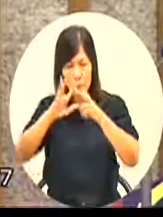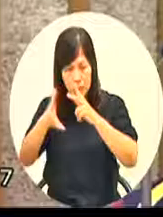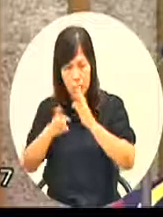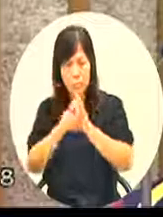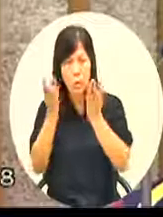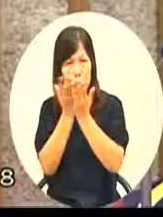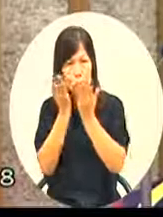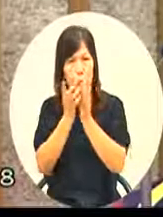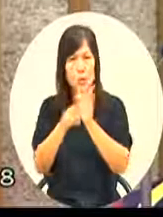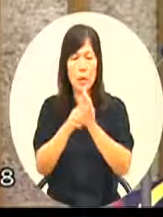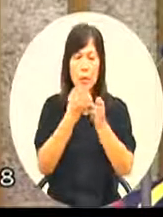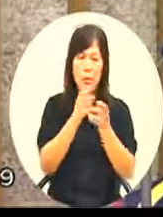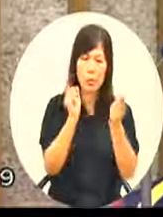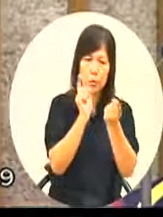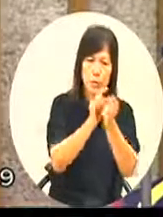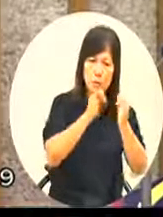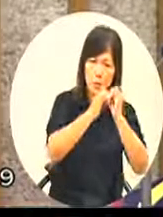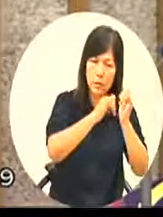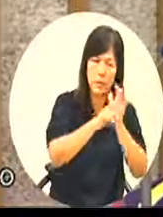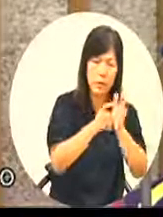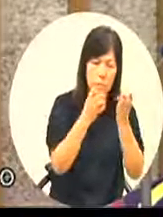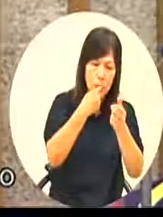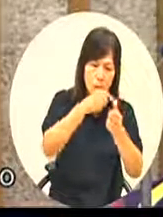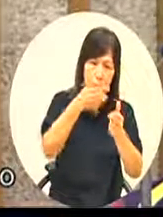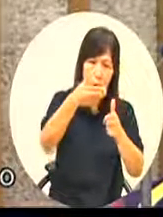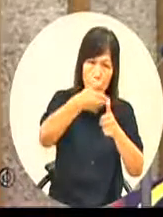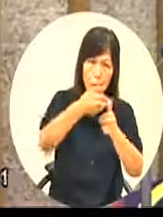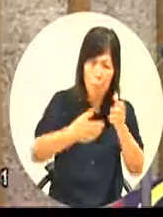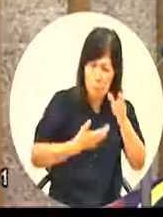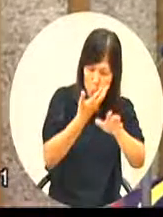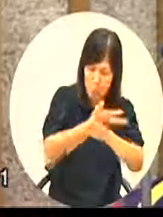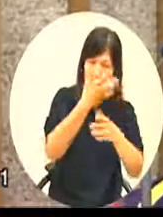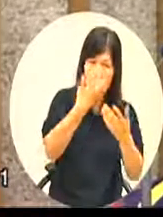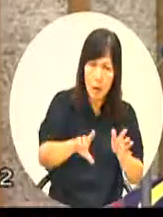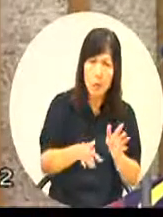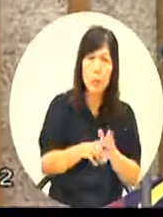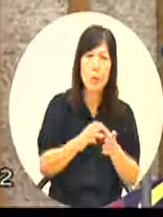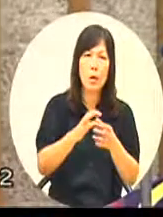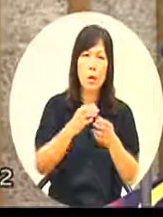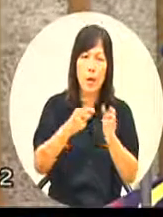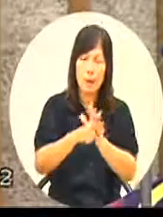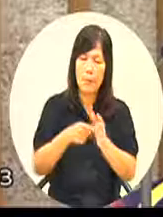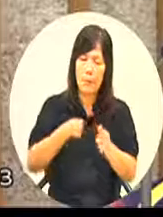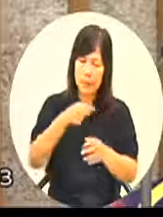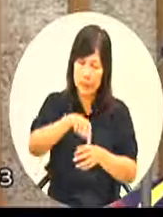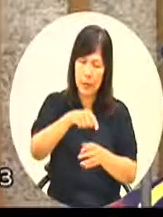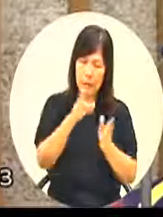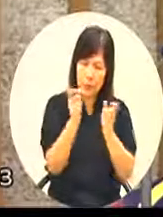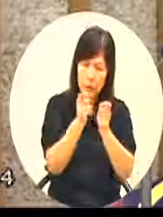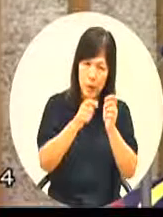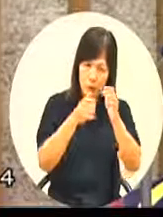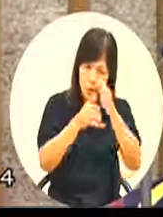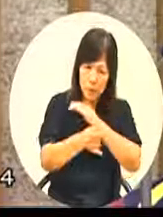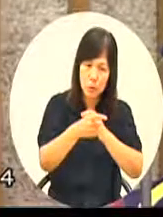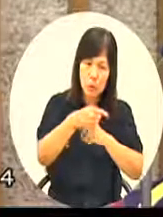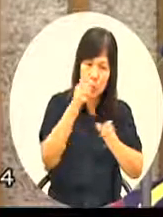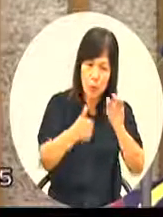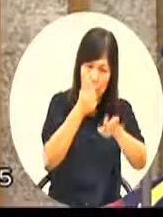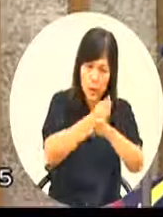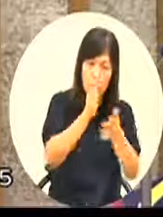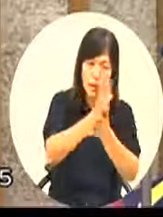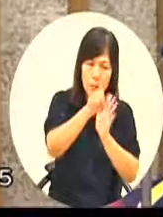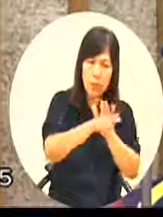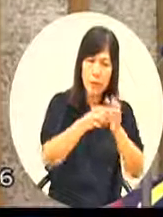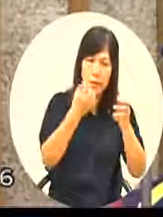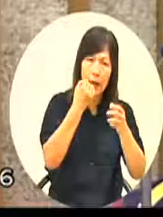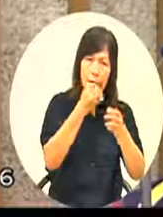市民的终身教育的投入其实是非常多，所以在这里呢，我会在我们在进来空大之后，我想会在北高雄，因为已